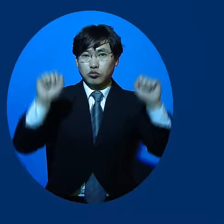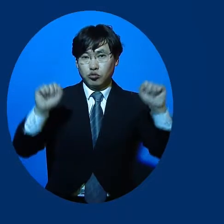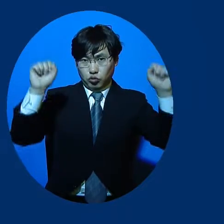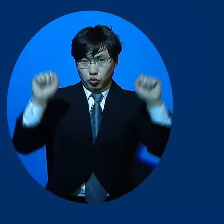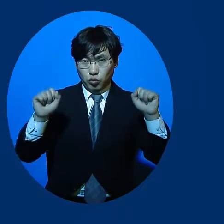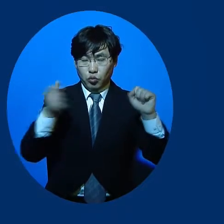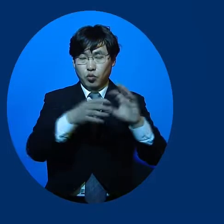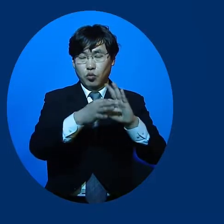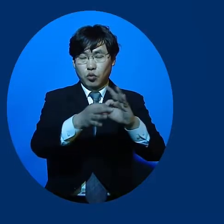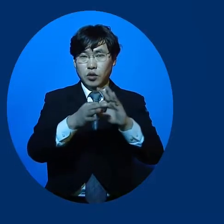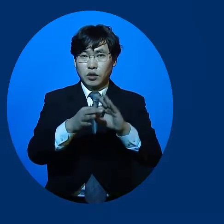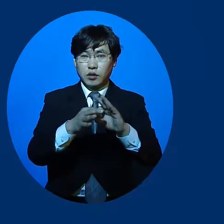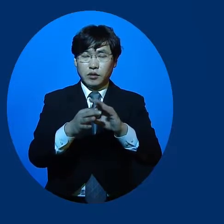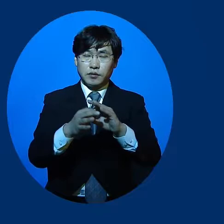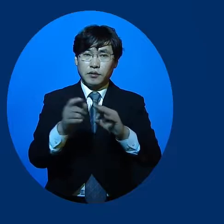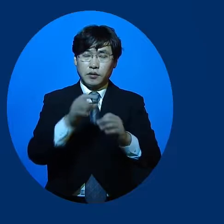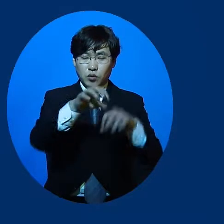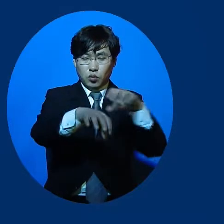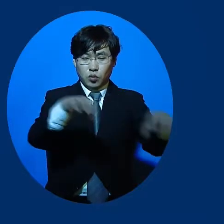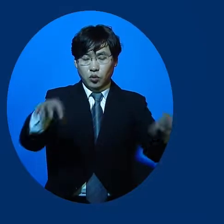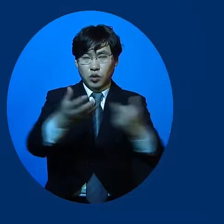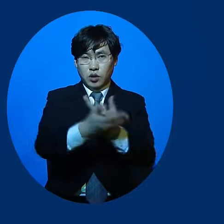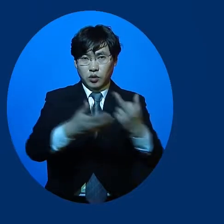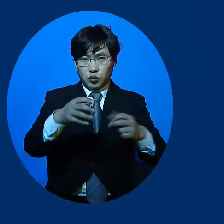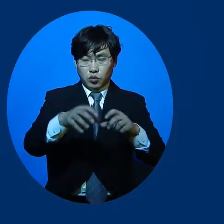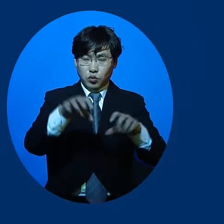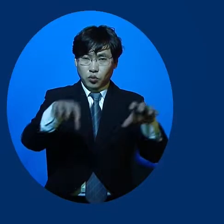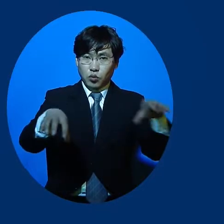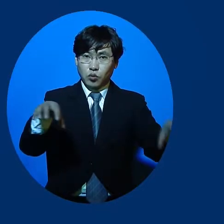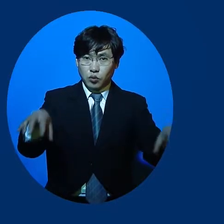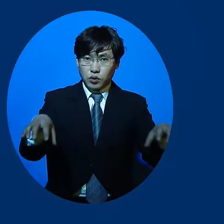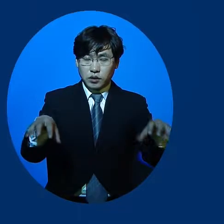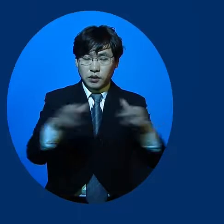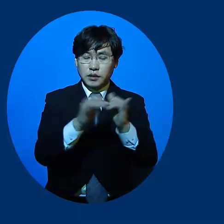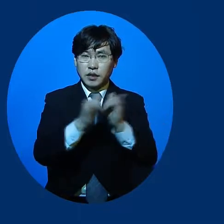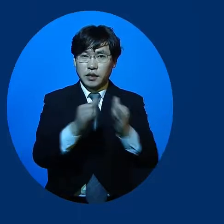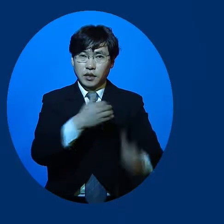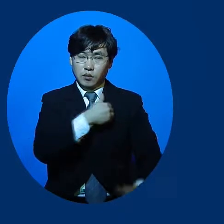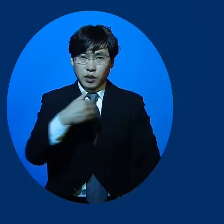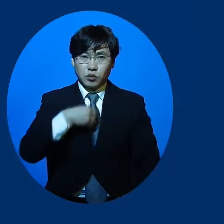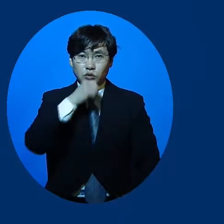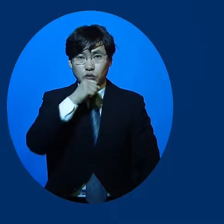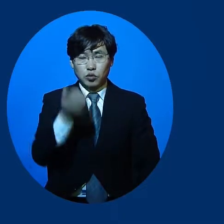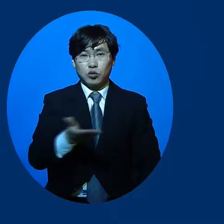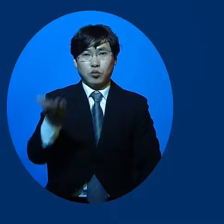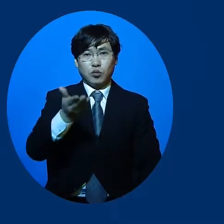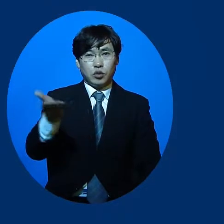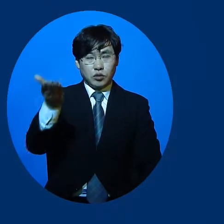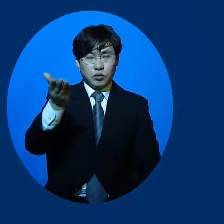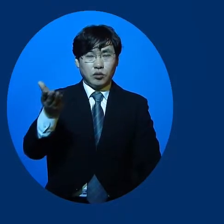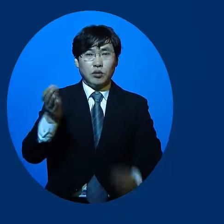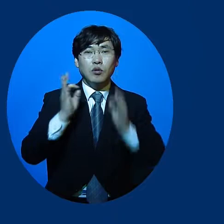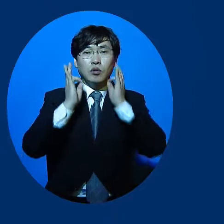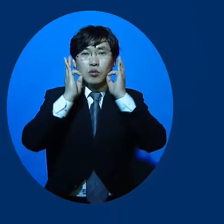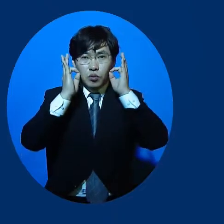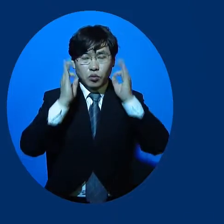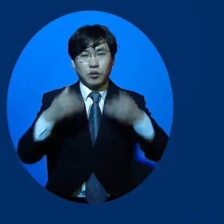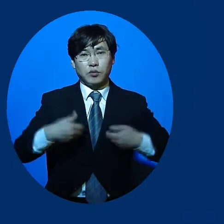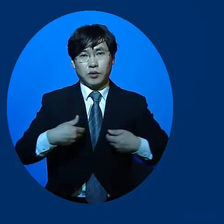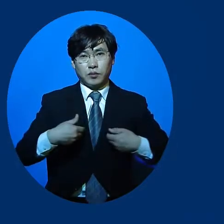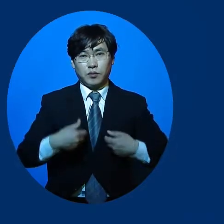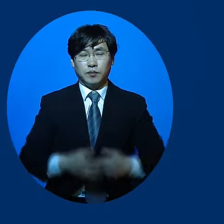프로그램을 강원도 곳곳에 제공하여 장애인들의 만족도를 높이는 데 많은 노력을 기울여야 할 것으로